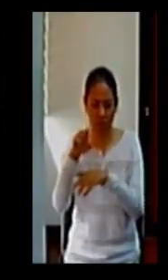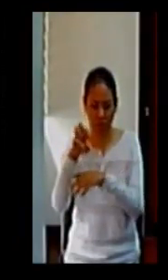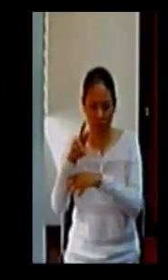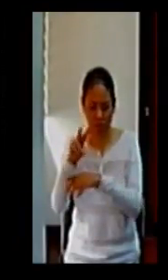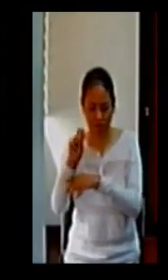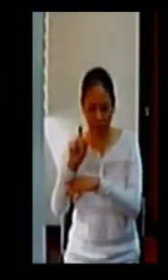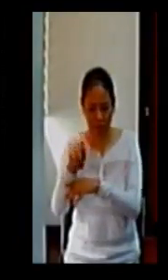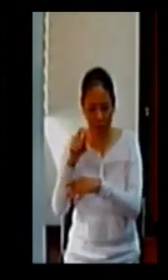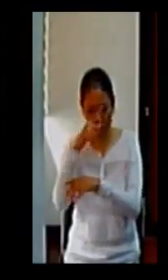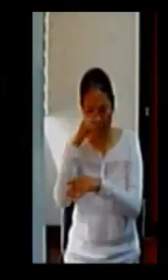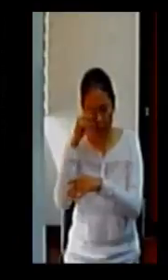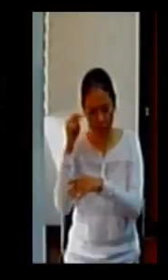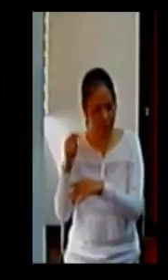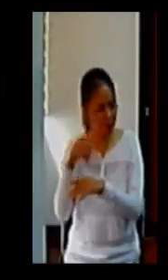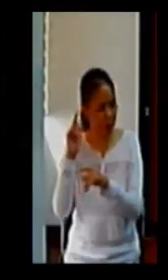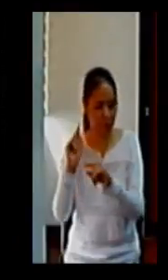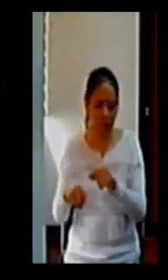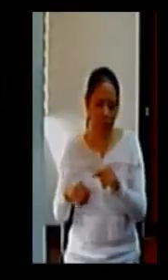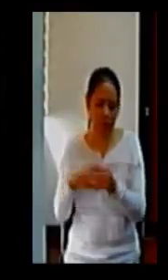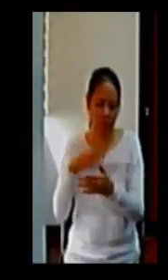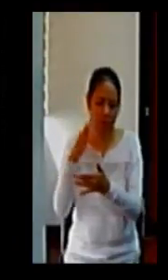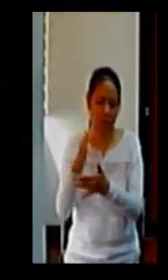syempre, malulunod sila.